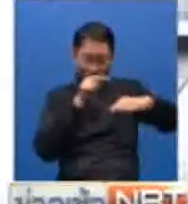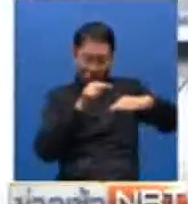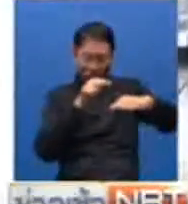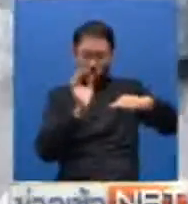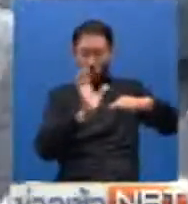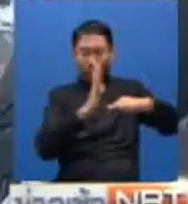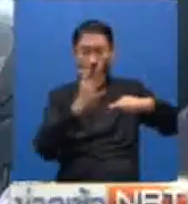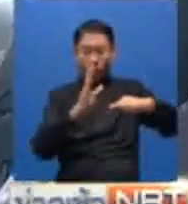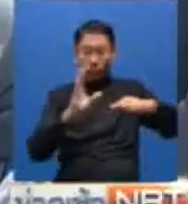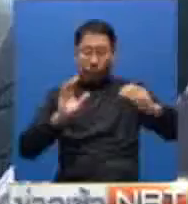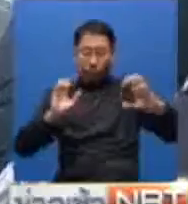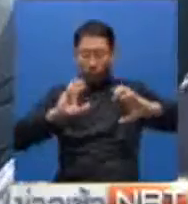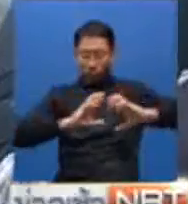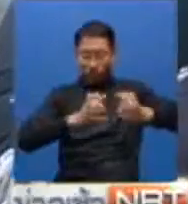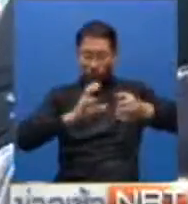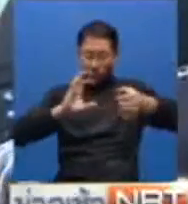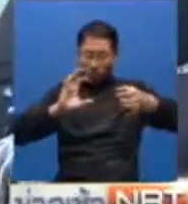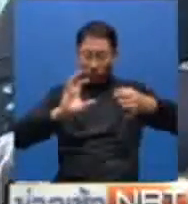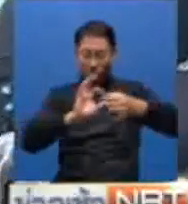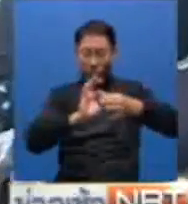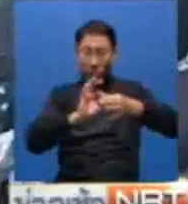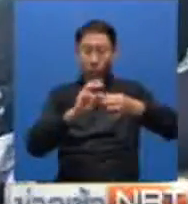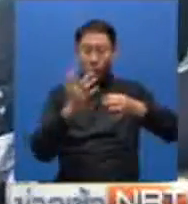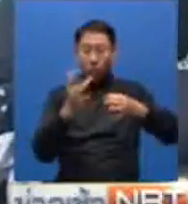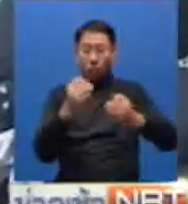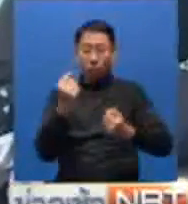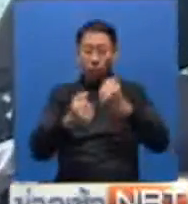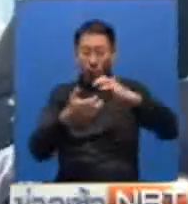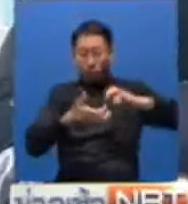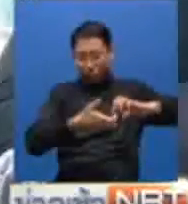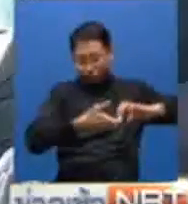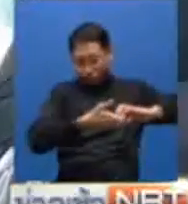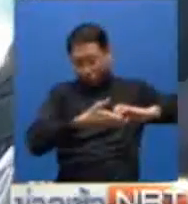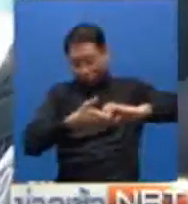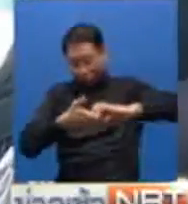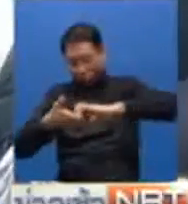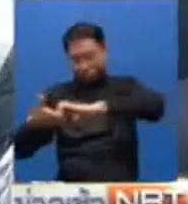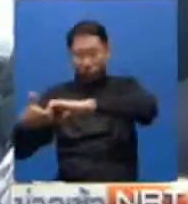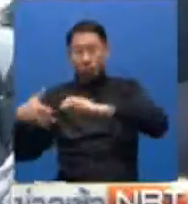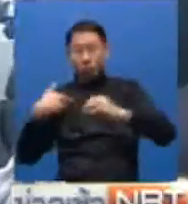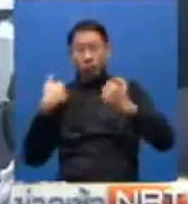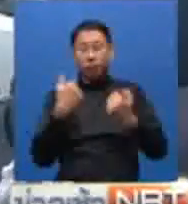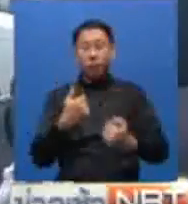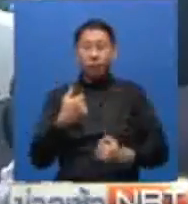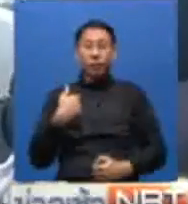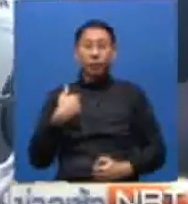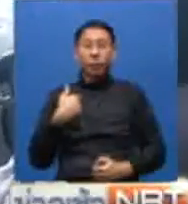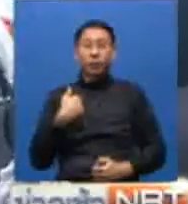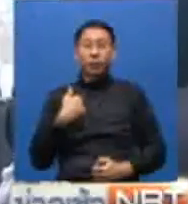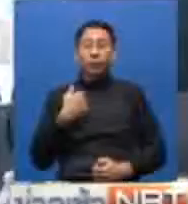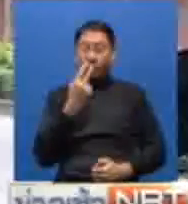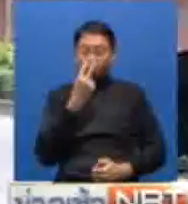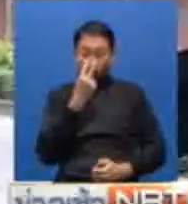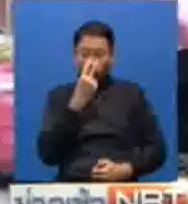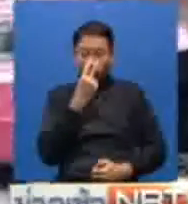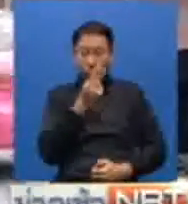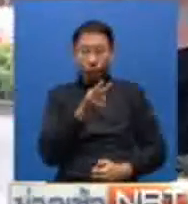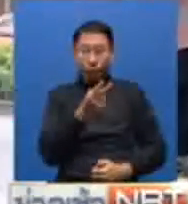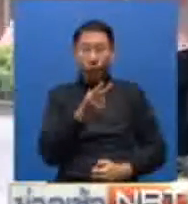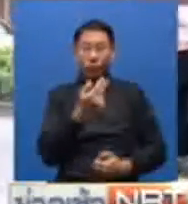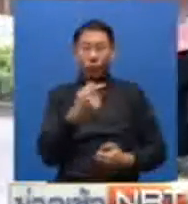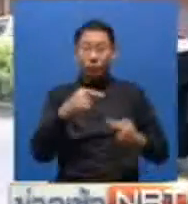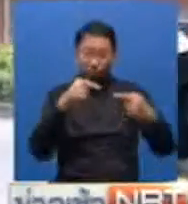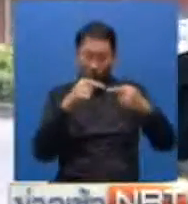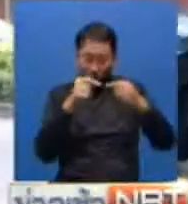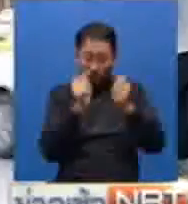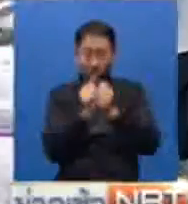ตัดสินใจล็อกล้อเพื่อรอรถยกมาเคลื่อนย้ายเพื่อเปิดเส้นทางการจราจร ดูด้วยว่าเหมาะ